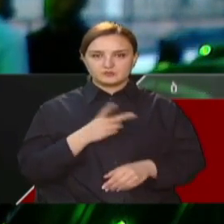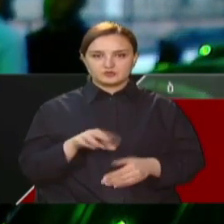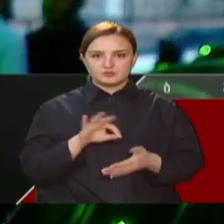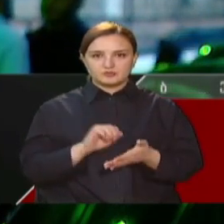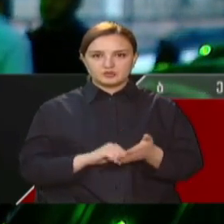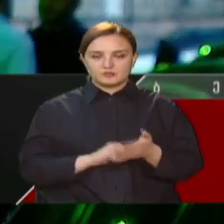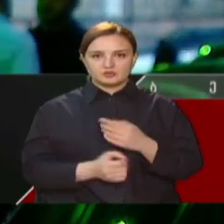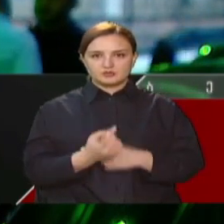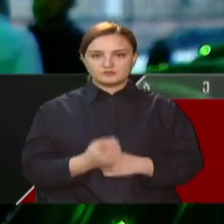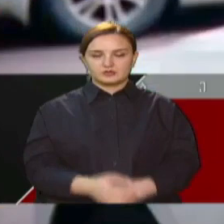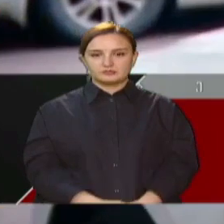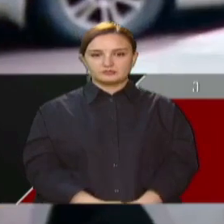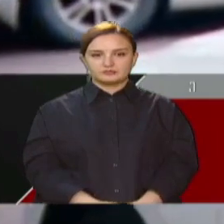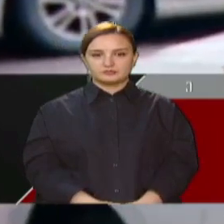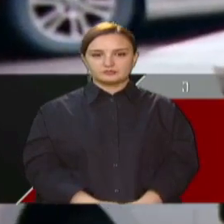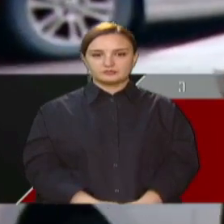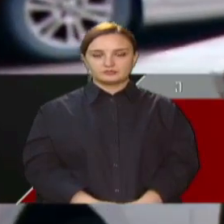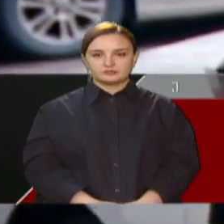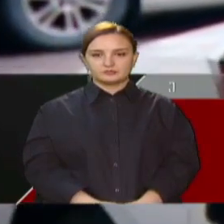გამოიწვია. Pasuhisgebeli